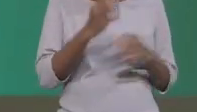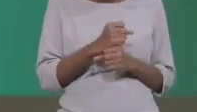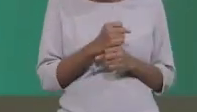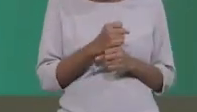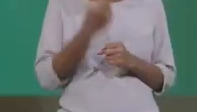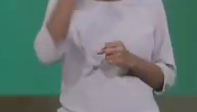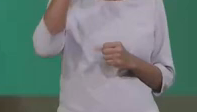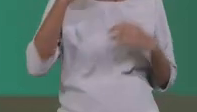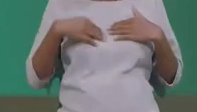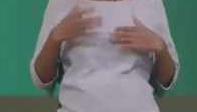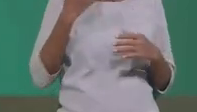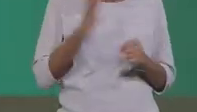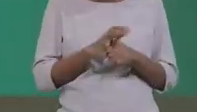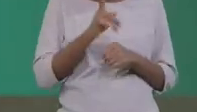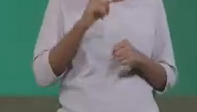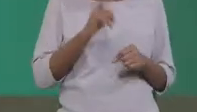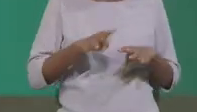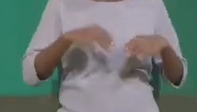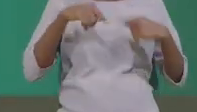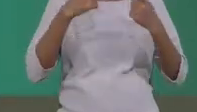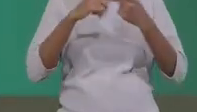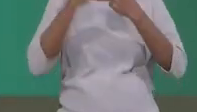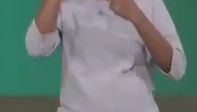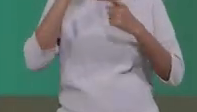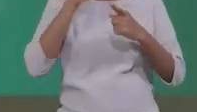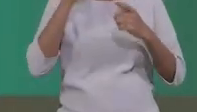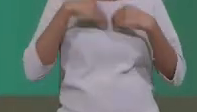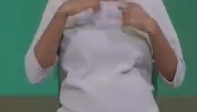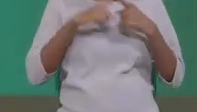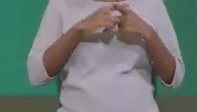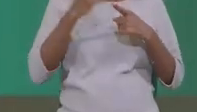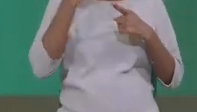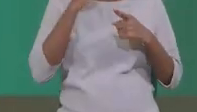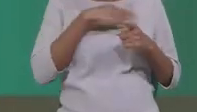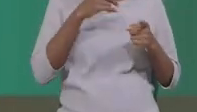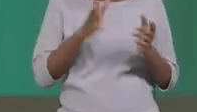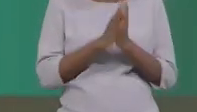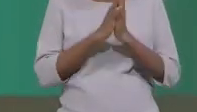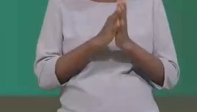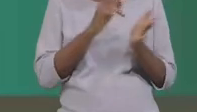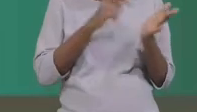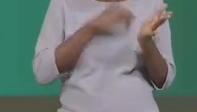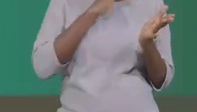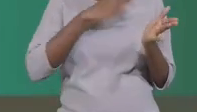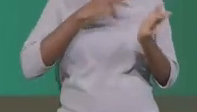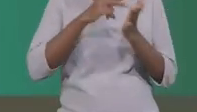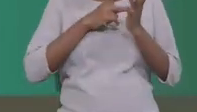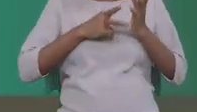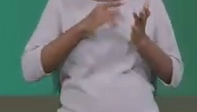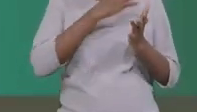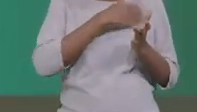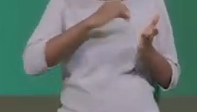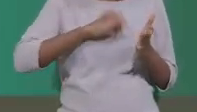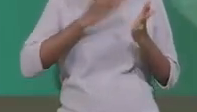Dieu. Dieu t'a promis. Tu vas à Dieu. Tu ne dois pas envier. Et tu demandes, ça c'est ma